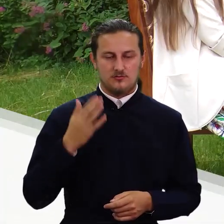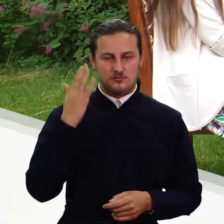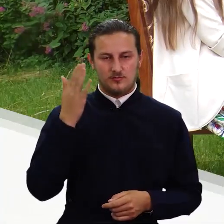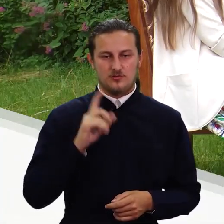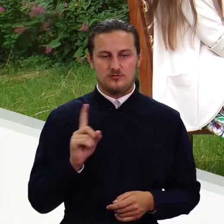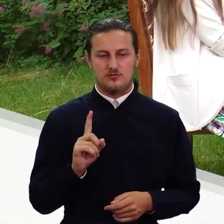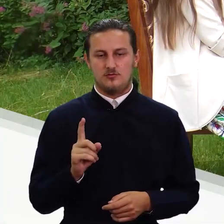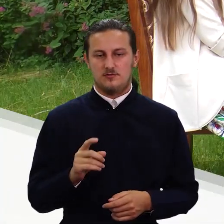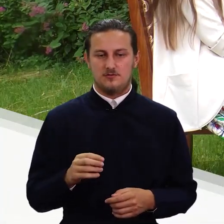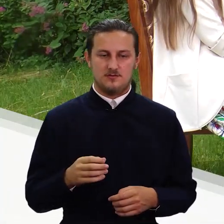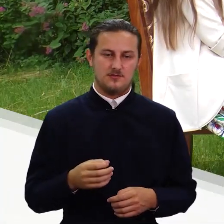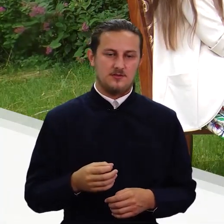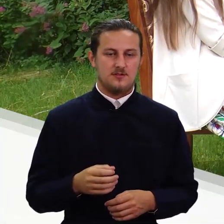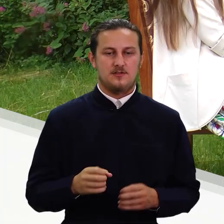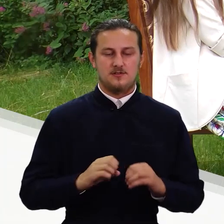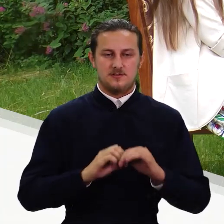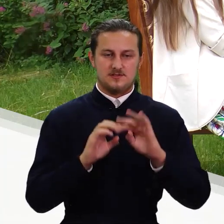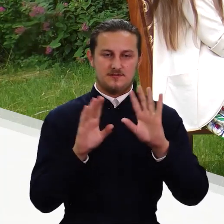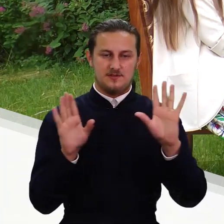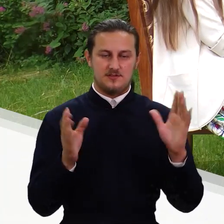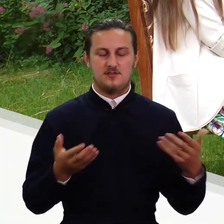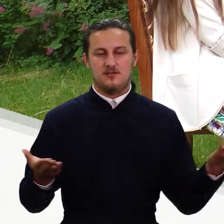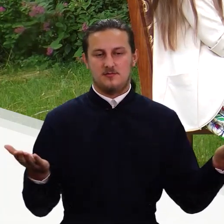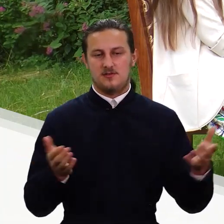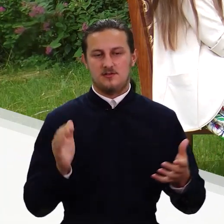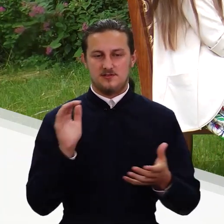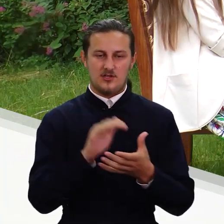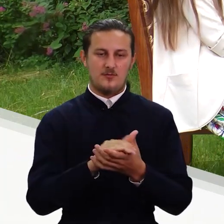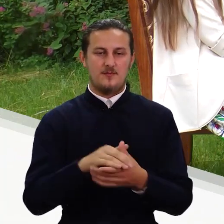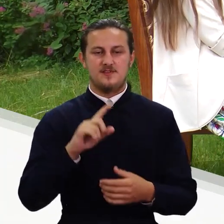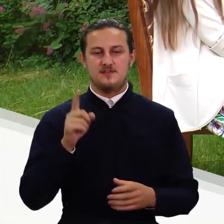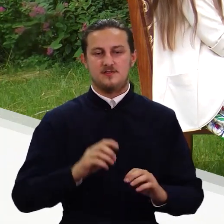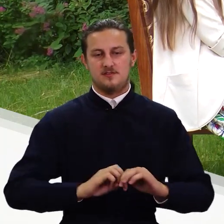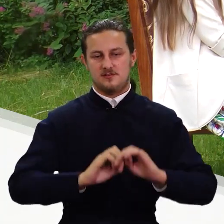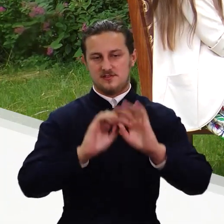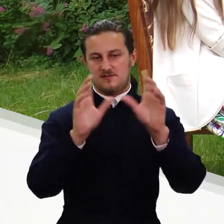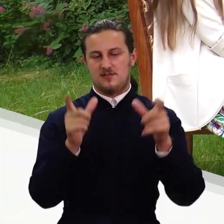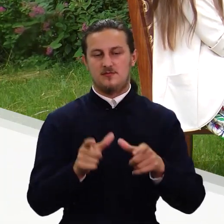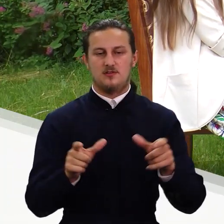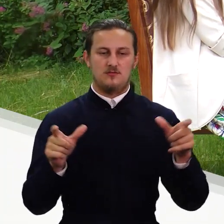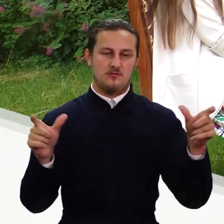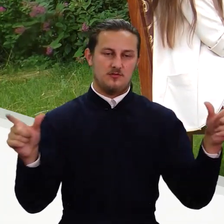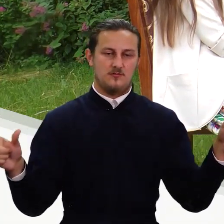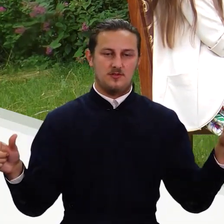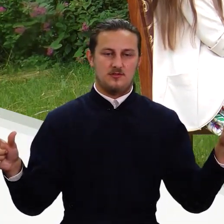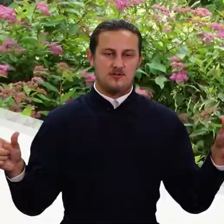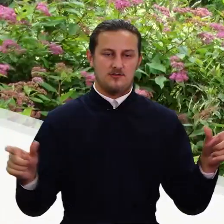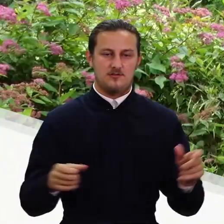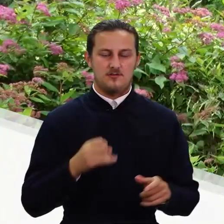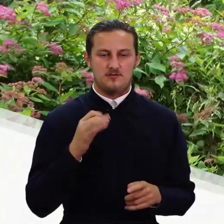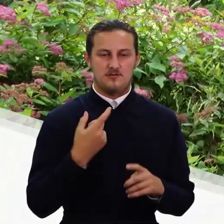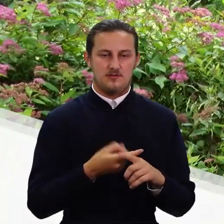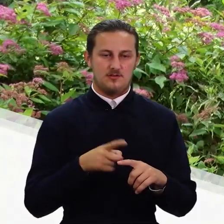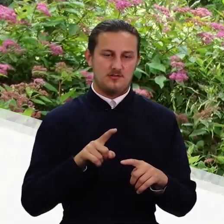які знайомляться з ними, тобто ми це настільки природньо сприймаємо, що цей духівник для нас є просто духівником,